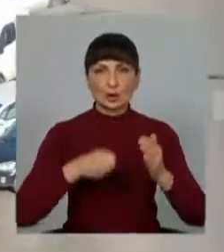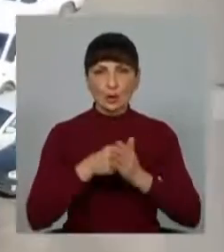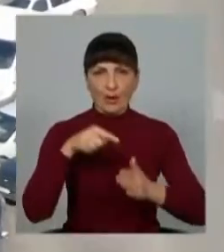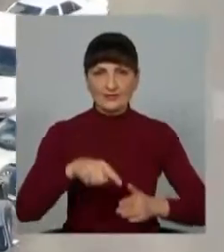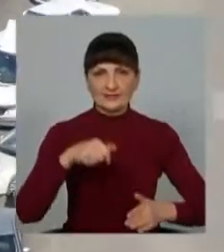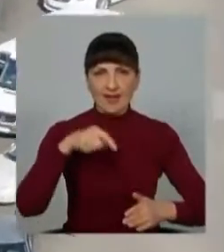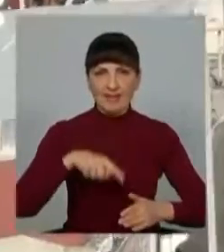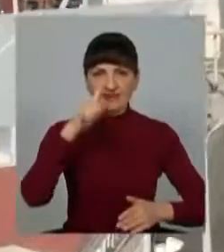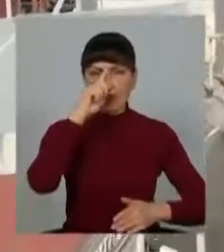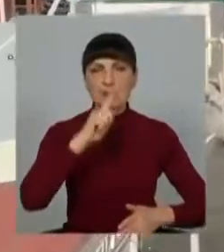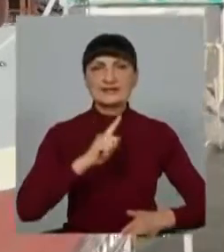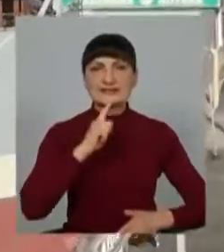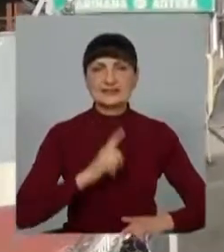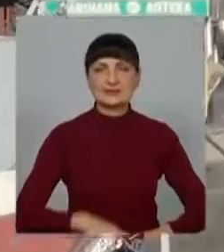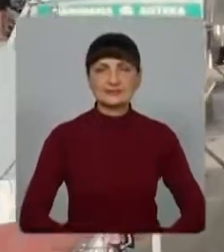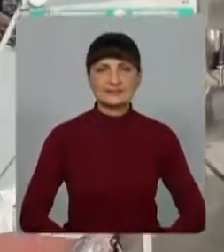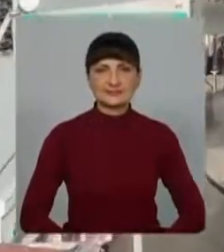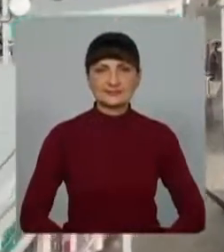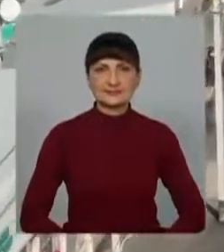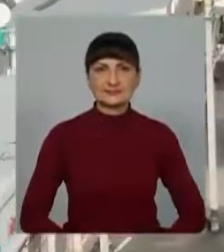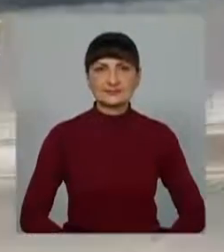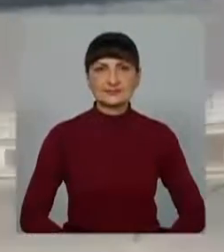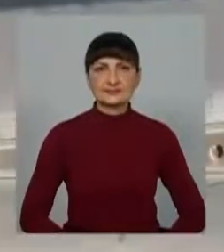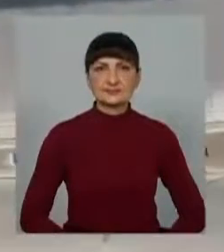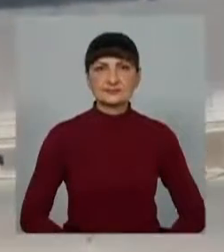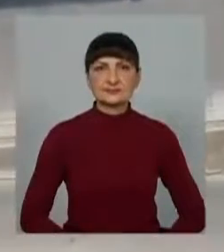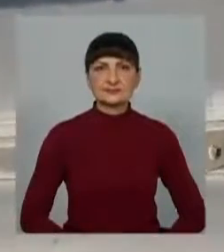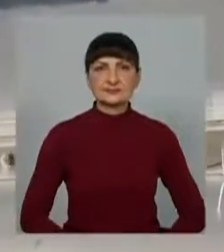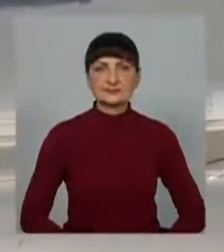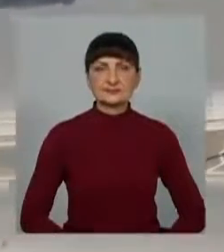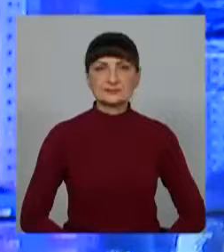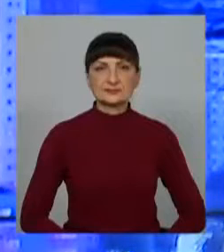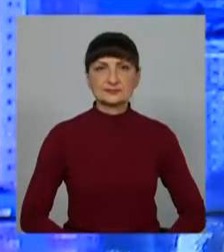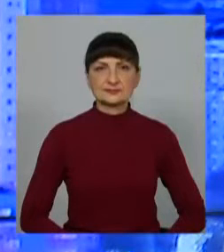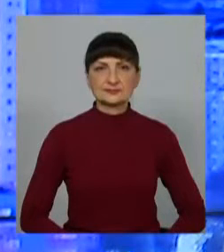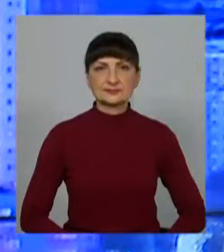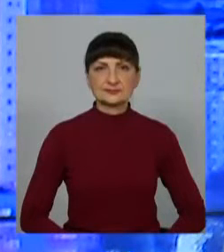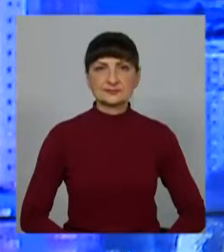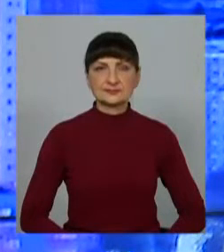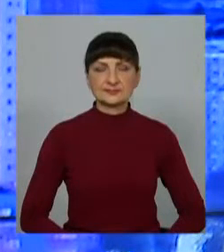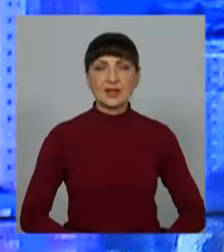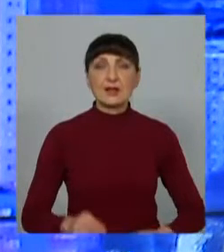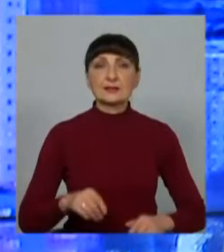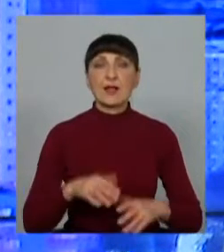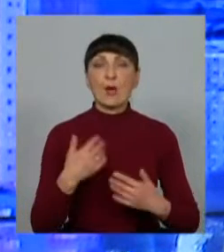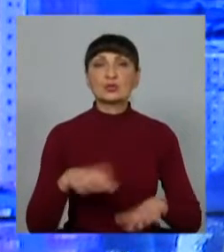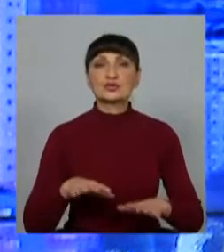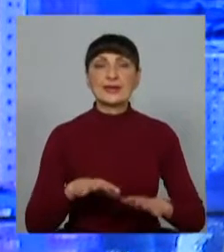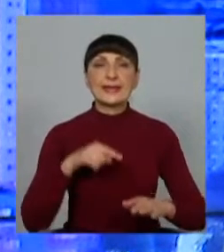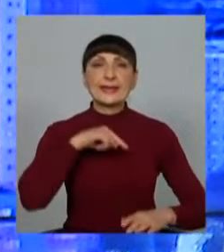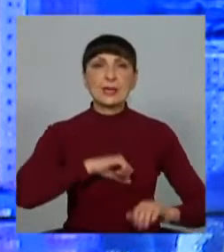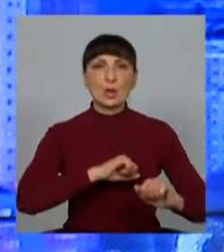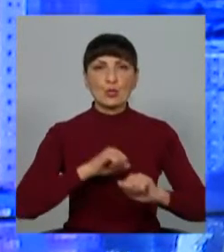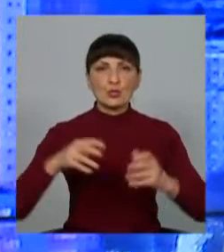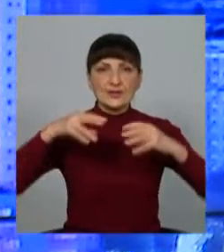этого месяца. Айнрафина Рикпаева, Медет Саматова, телеканал Алматы. Для формирования коллективного